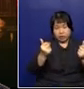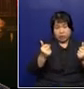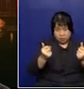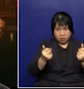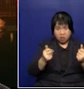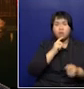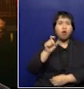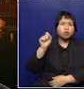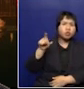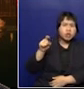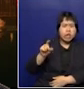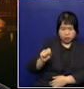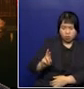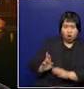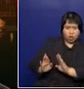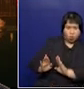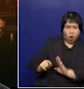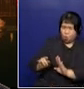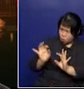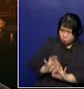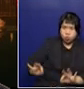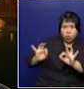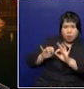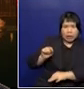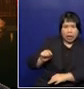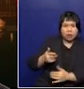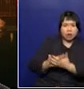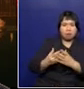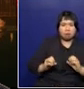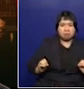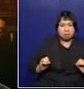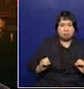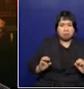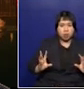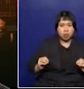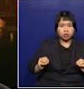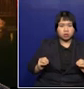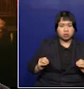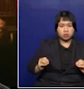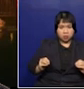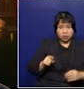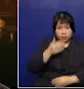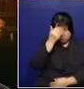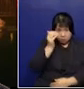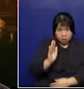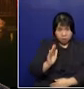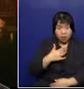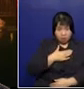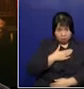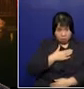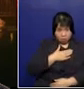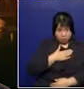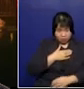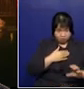กเฉินเนี่ยที่ท่านต้องใช้ว่าจำเป็นเร่งด่วนเนี่ยมันหมดแล้วฮะท่านอย่าลืมนะเมื่อกี้ผมยกงบก